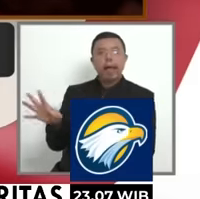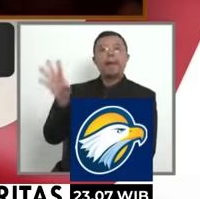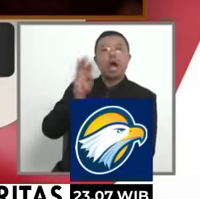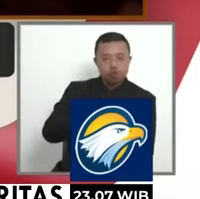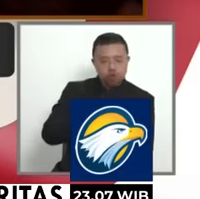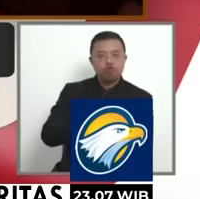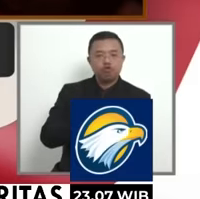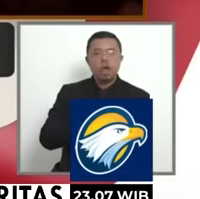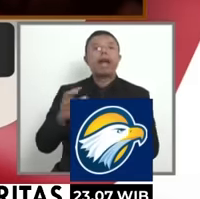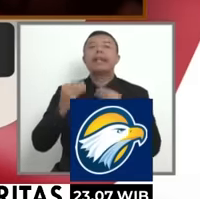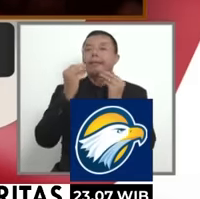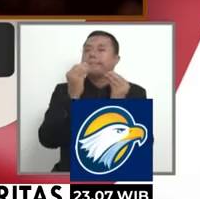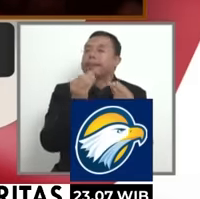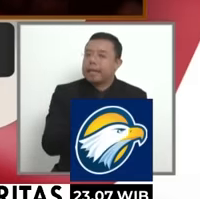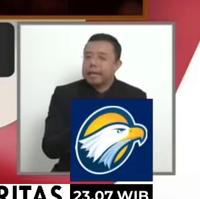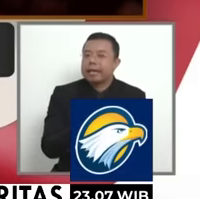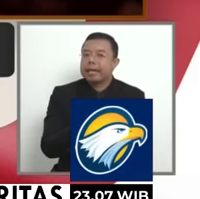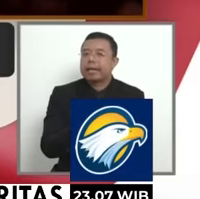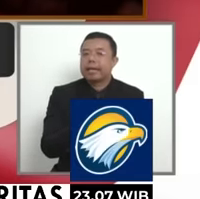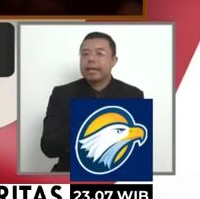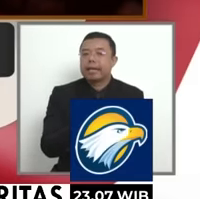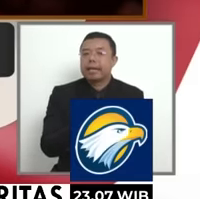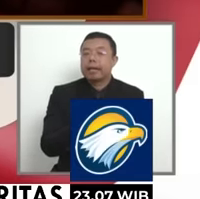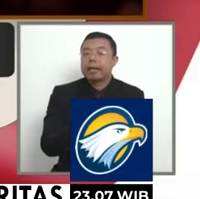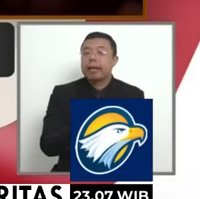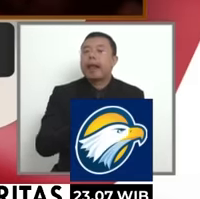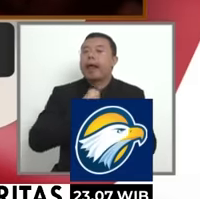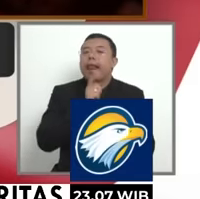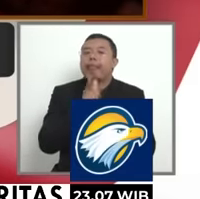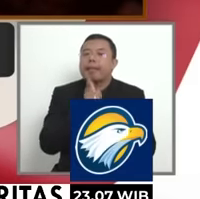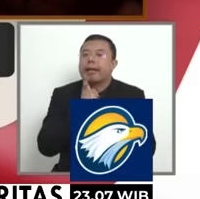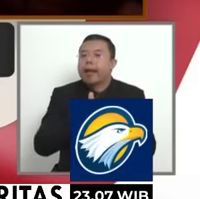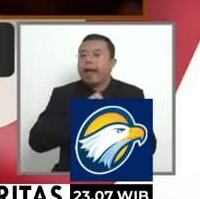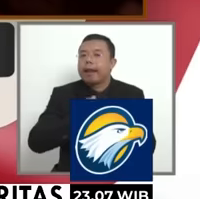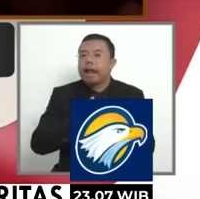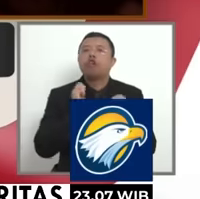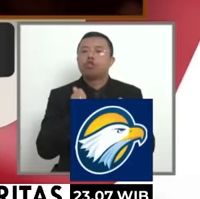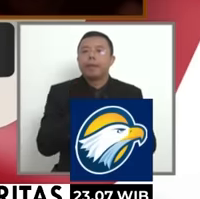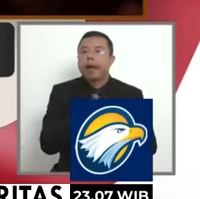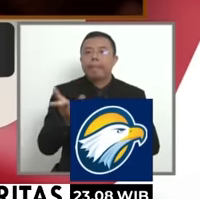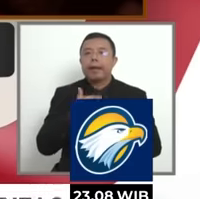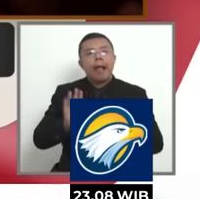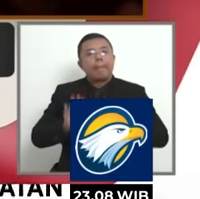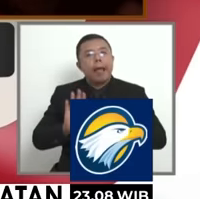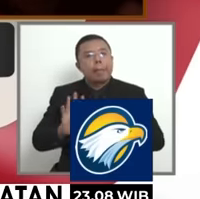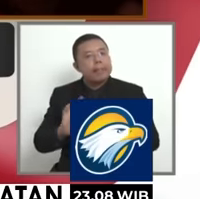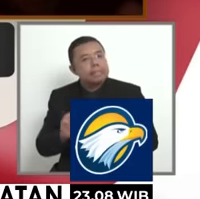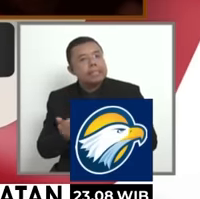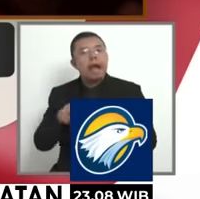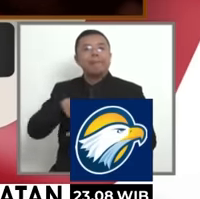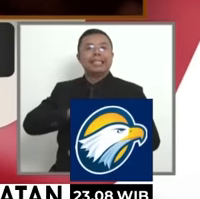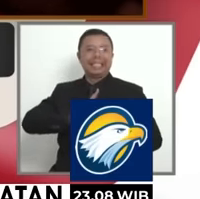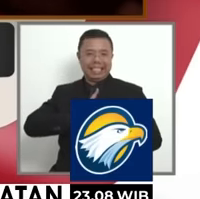dimasukkan dan diberikan bekal pelatihan pendampingan supaya mereka pelan-pelan bisa